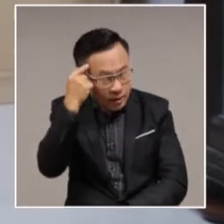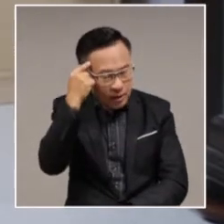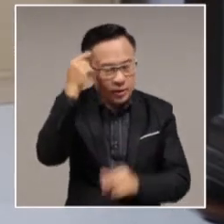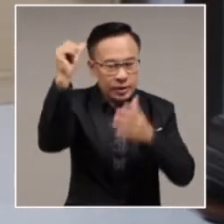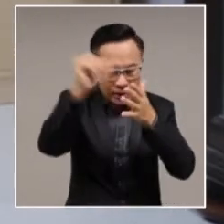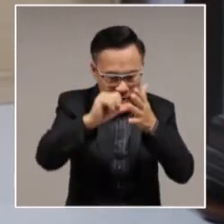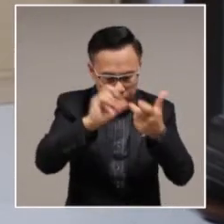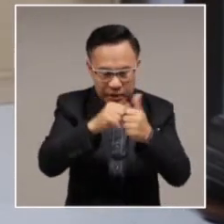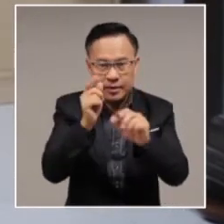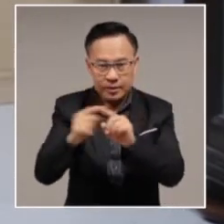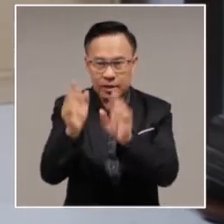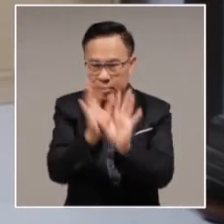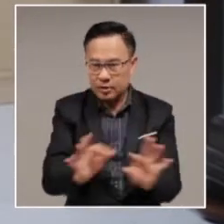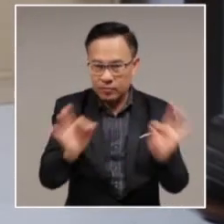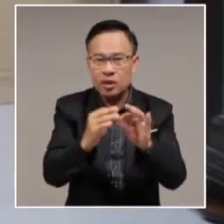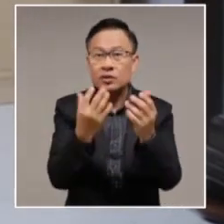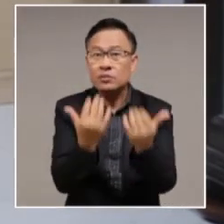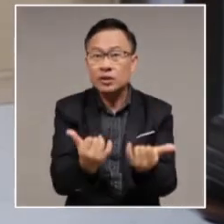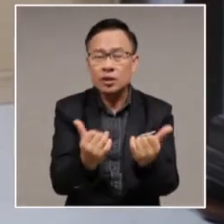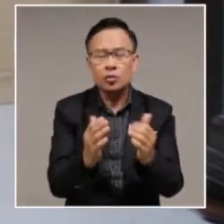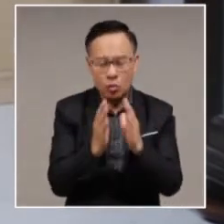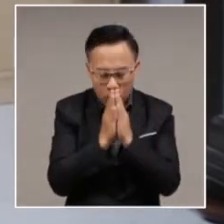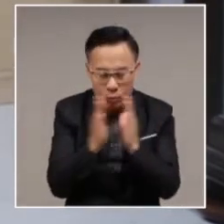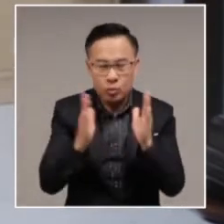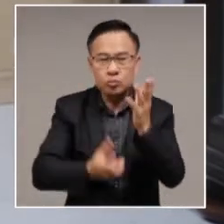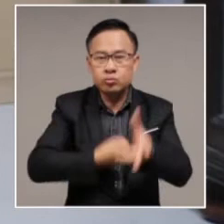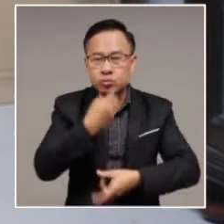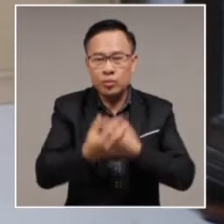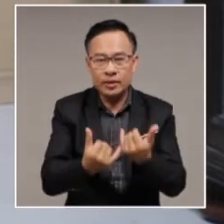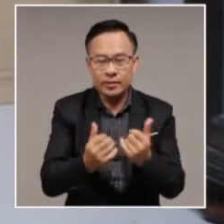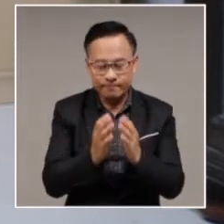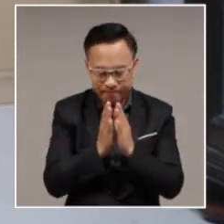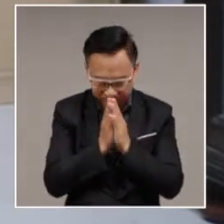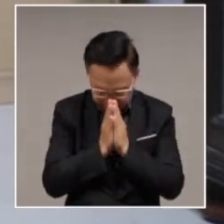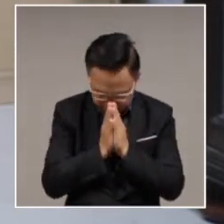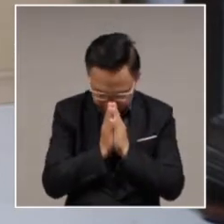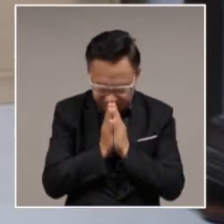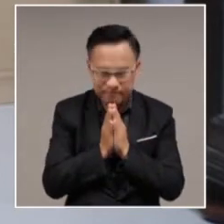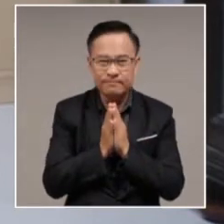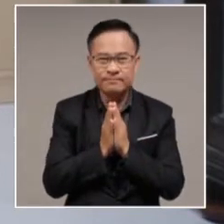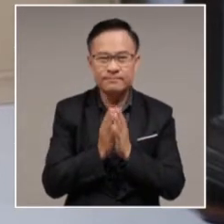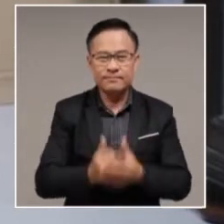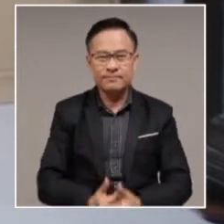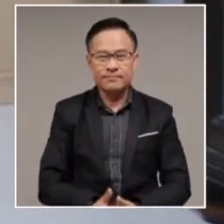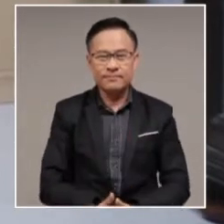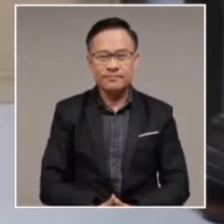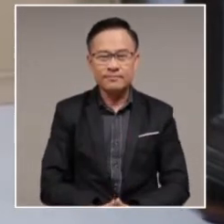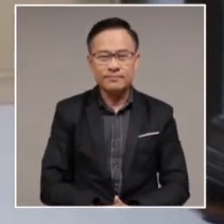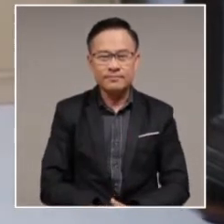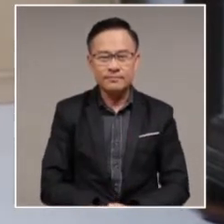าเราจะเจอปัญหาอะไรก็ตามแต่จนวันนี้ทางรายการต้องขอขอบคุณพี่นุ้ยเป็นอย่างมากเลยนะคะ ในความยินดีค่ะ ขอบคุณค่ะ